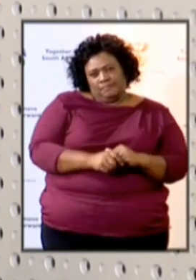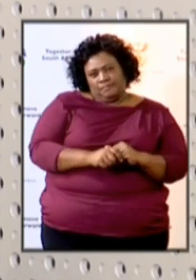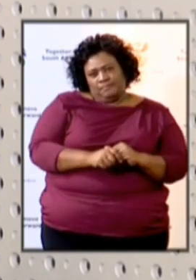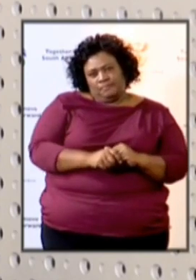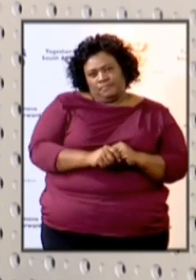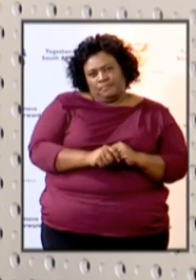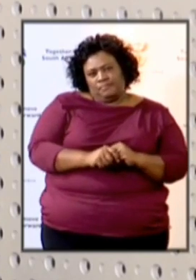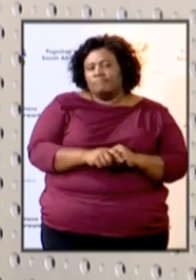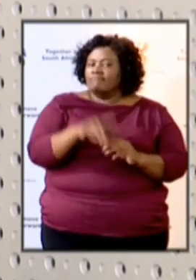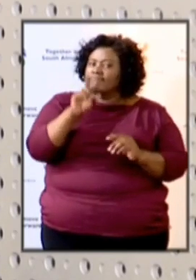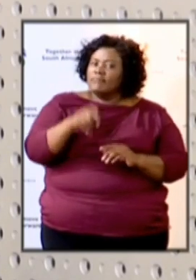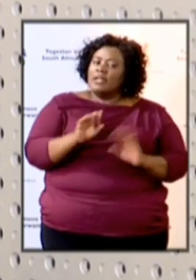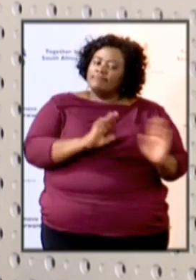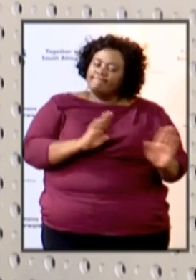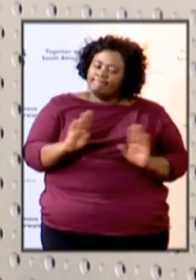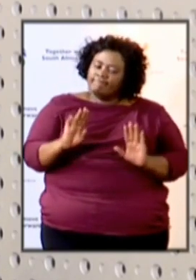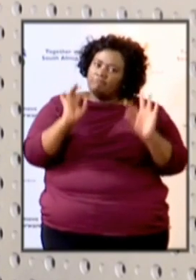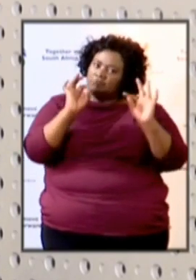sibe nediscipline,